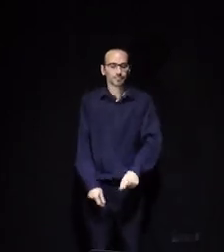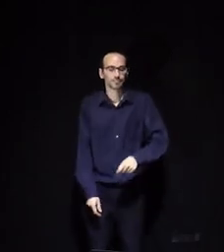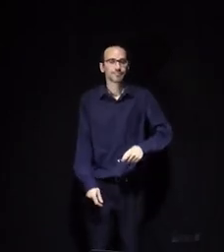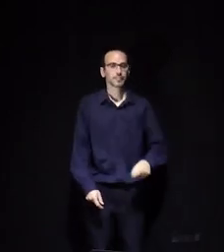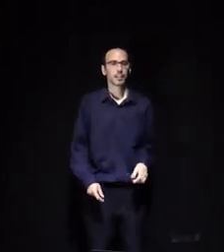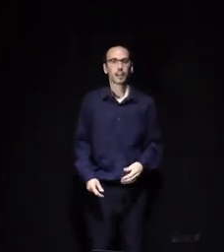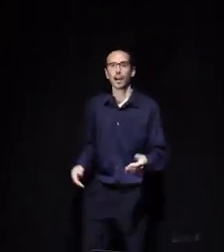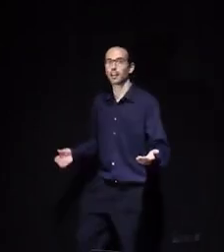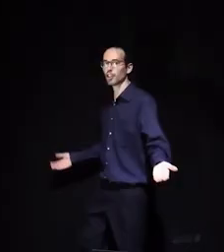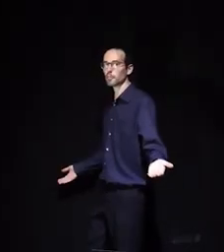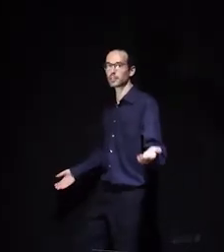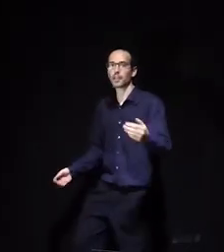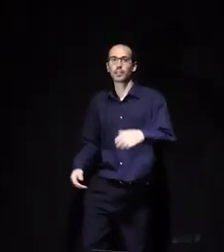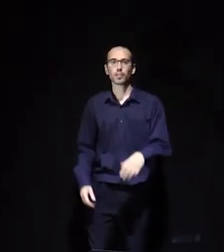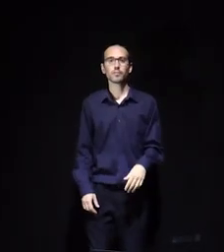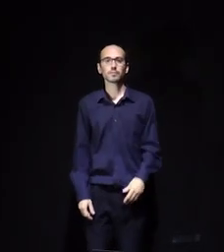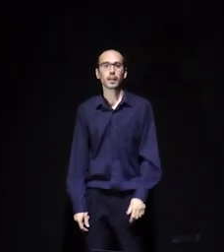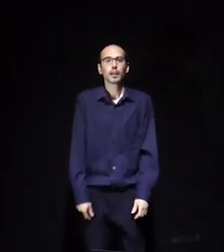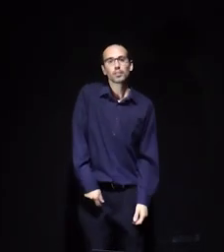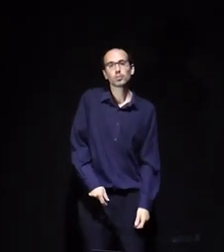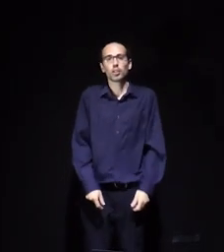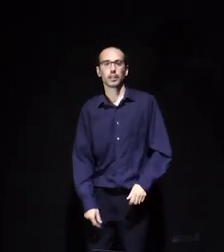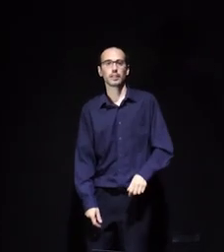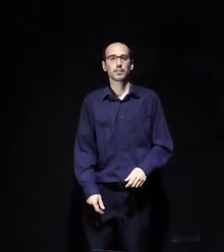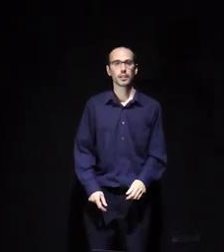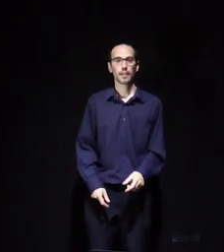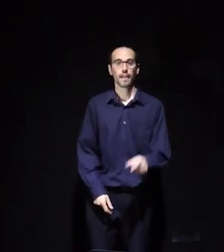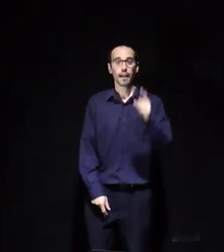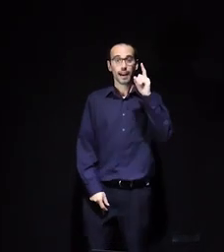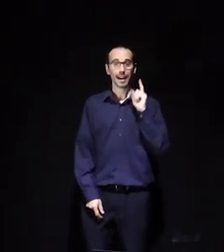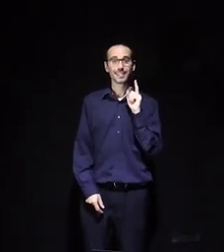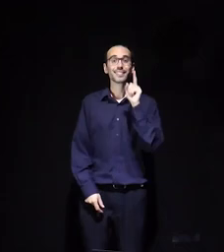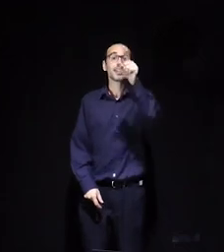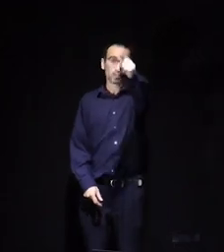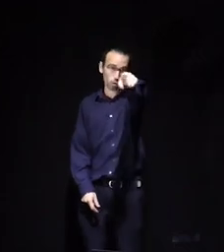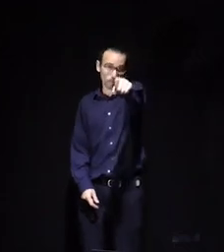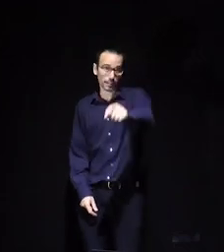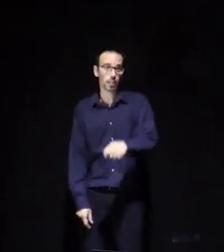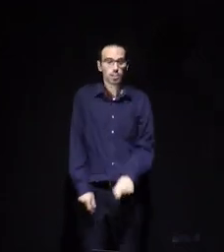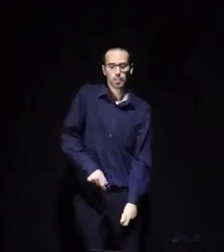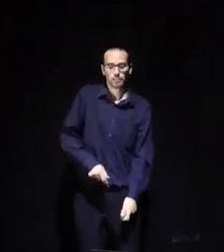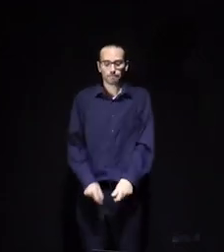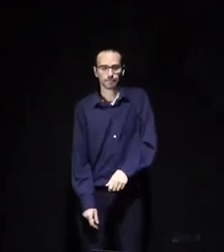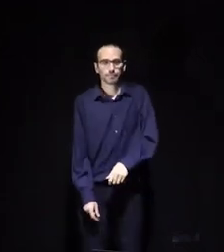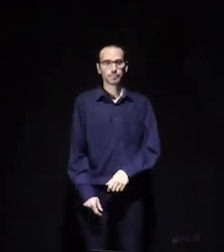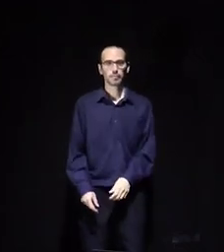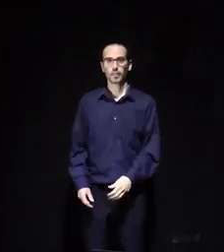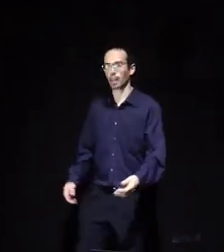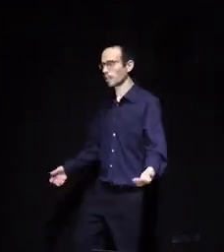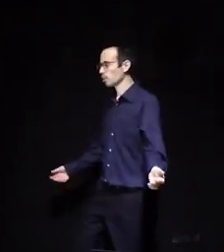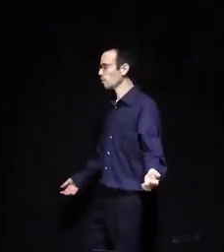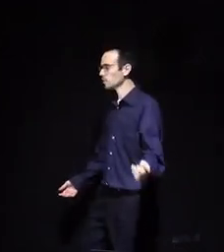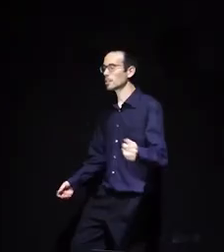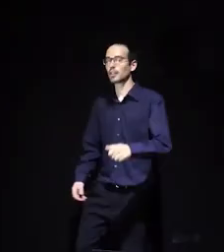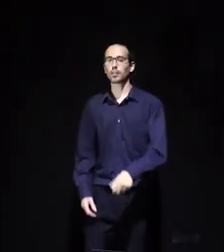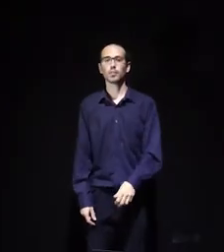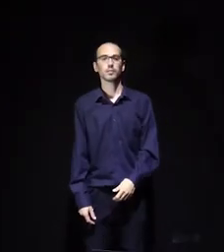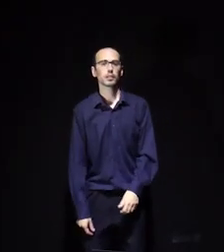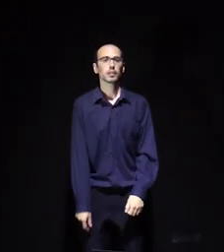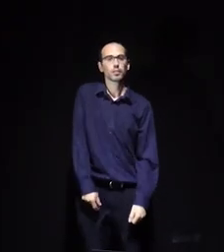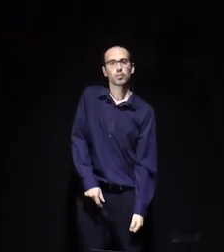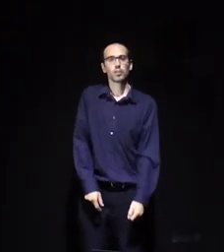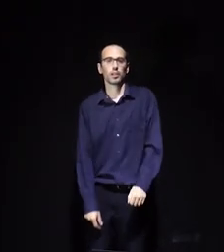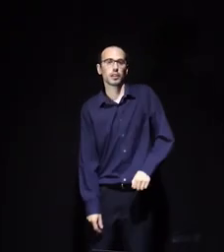mateix, no pot ser ningú que tu no ets. Has de ser tu mateix, no pot ser